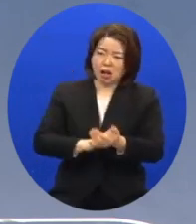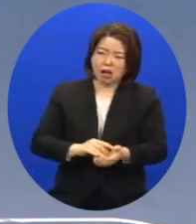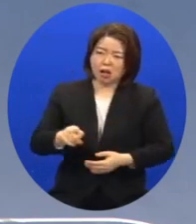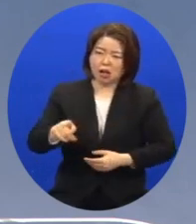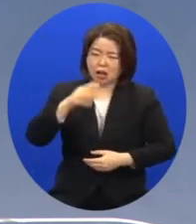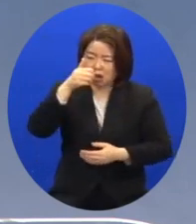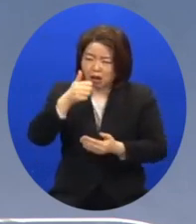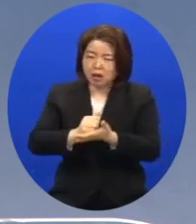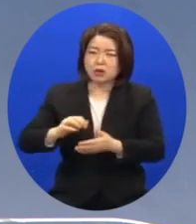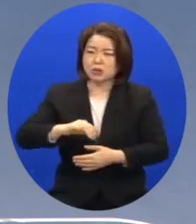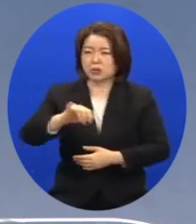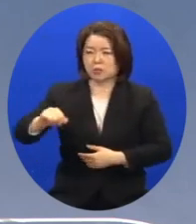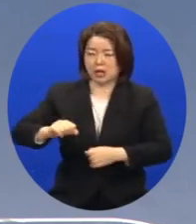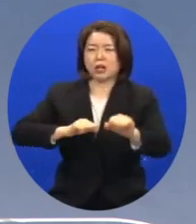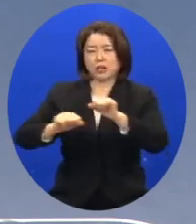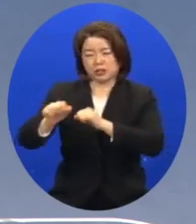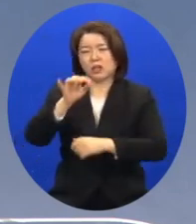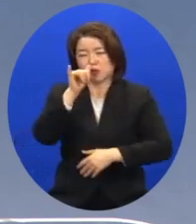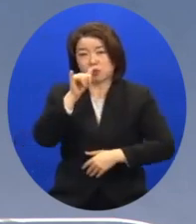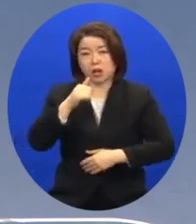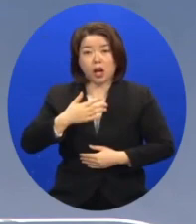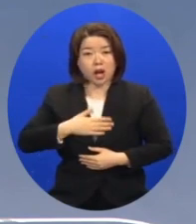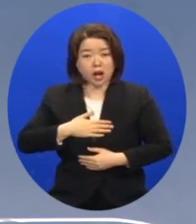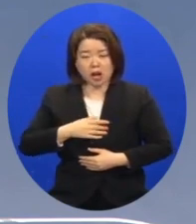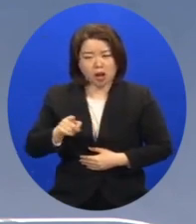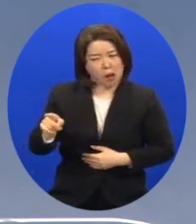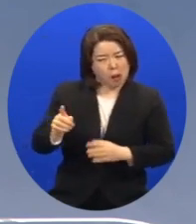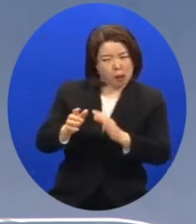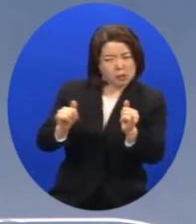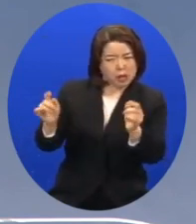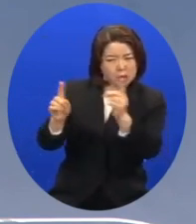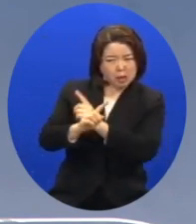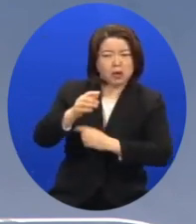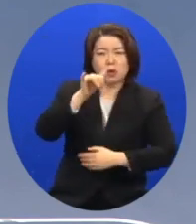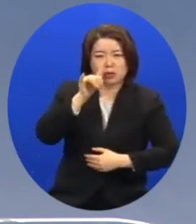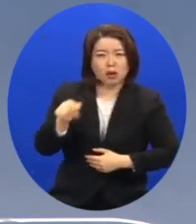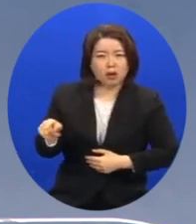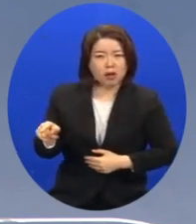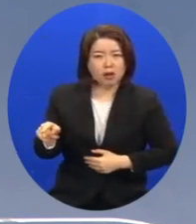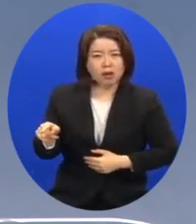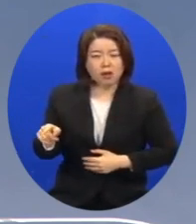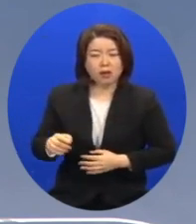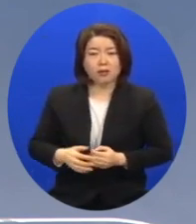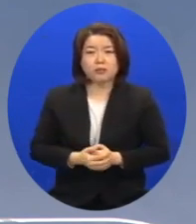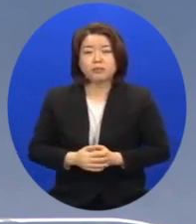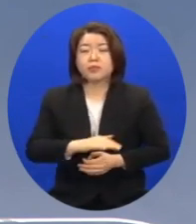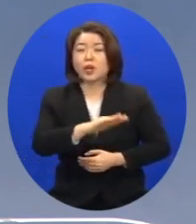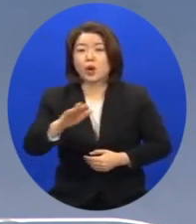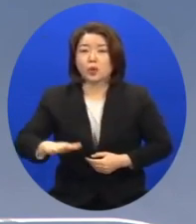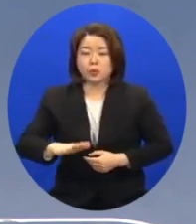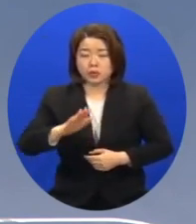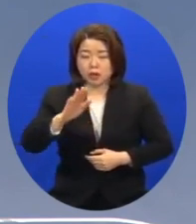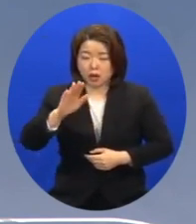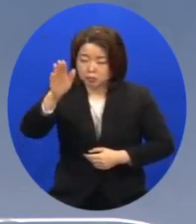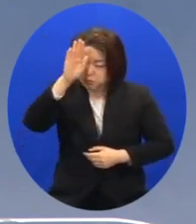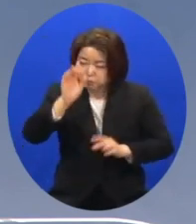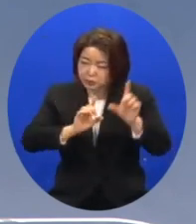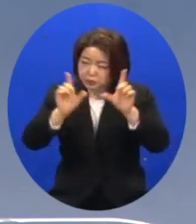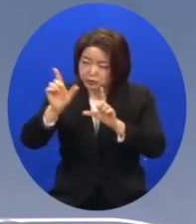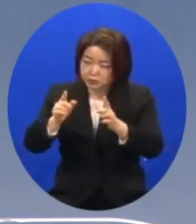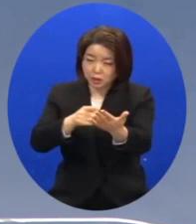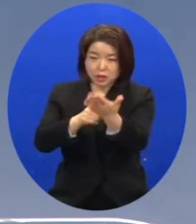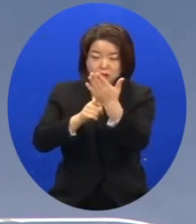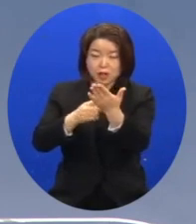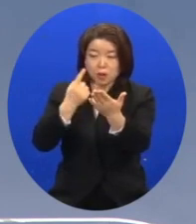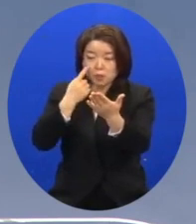바이러스가 진짜 역사 하고 있구나 어떻게 사람이 저렇게 변할 수 있어 우리가 증상이 나타나는 거 보니까 알 수